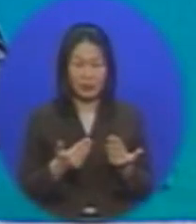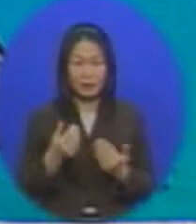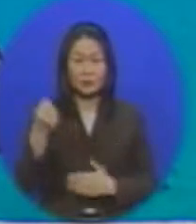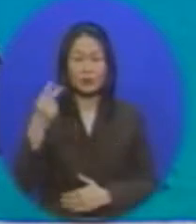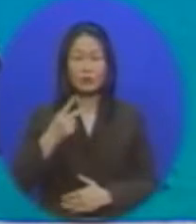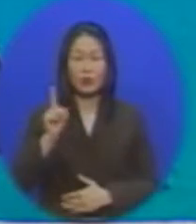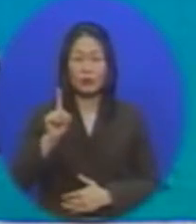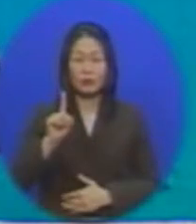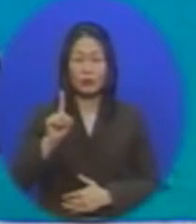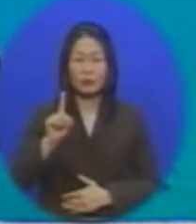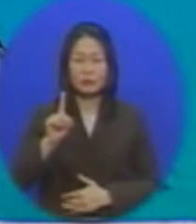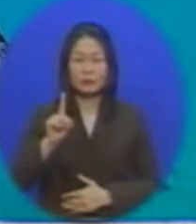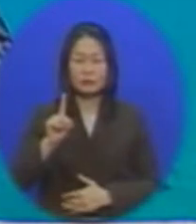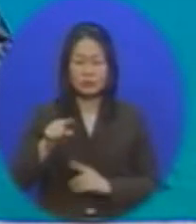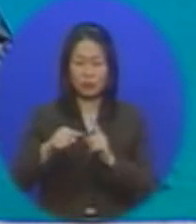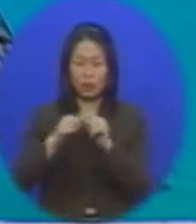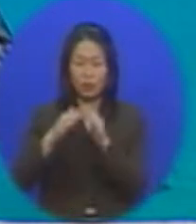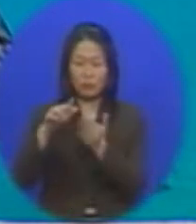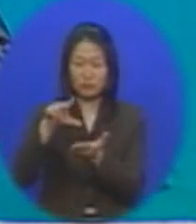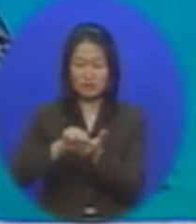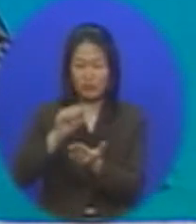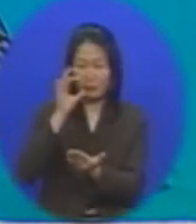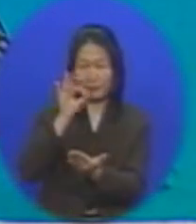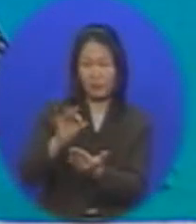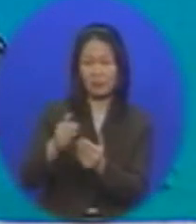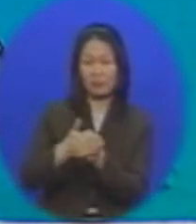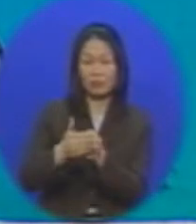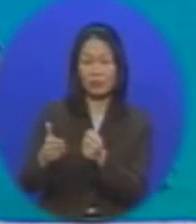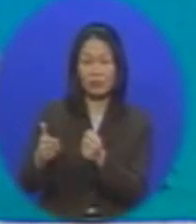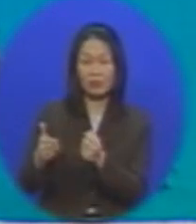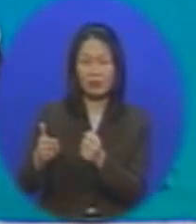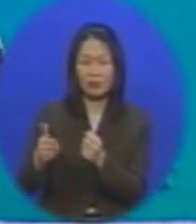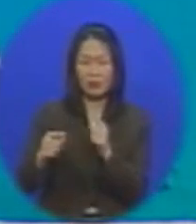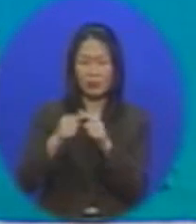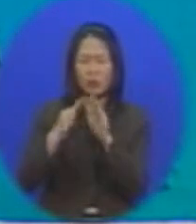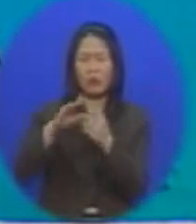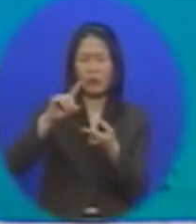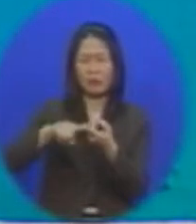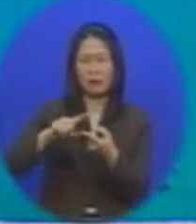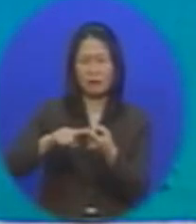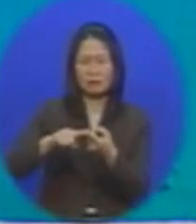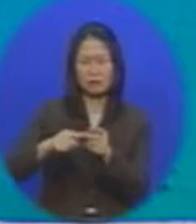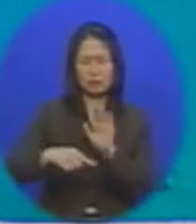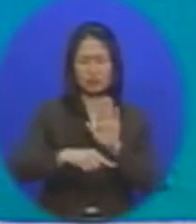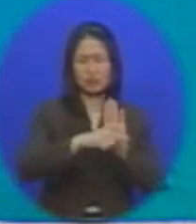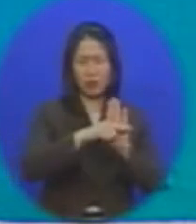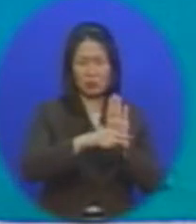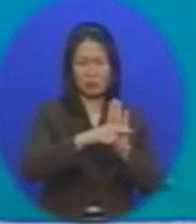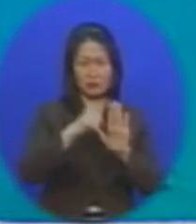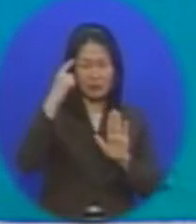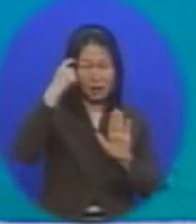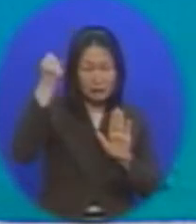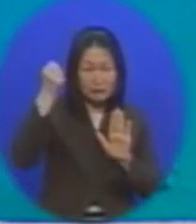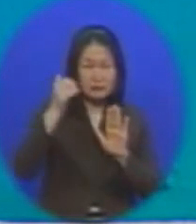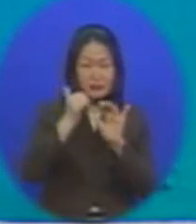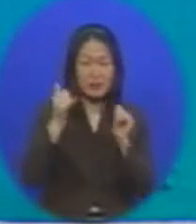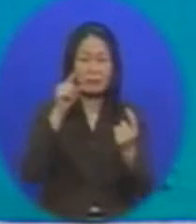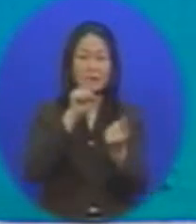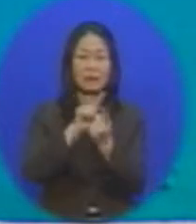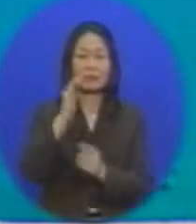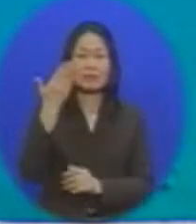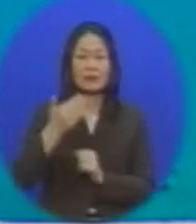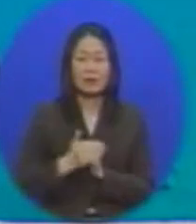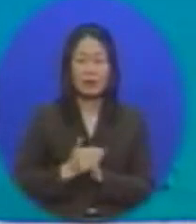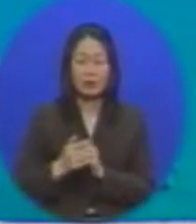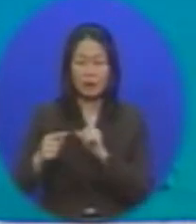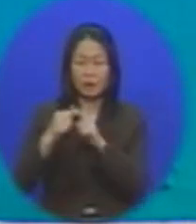어떤 교회의 어 문제를 이렇게 보아서 아지 교회에 대해서 굉장히 부정적인 분들을 봅니다 그래서